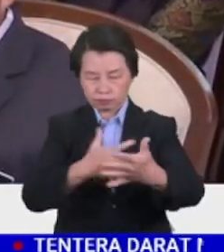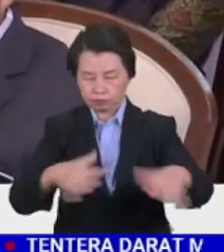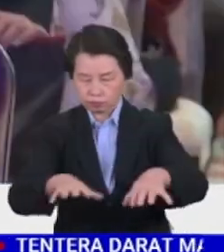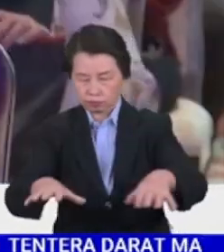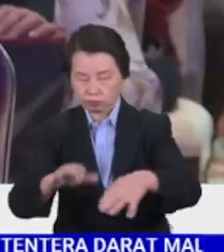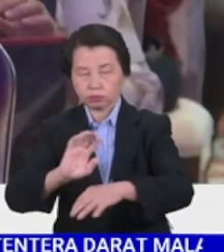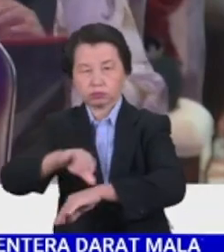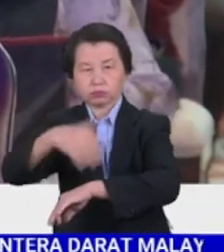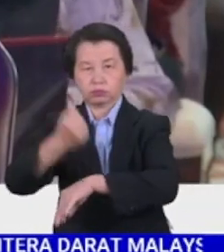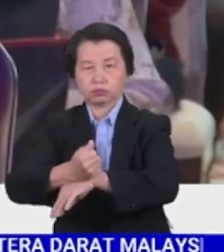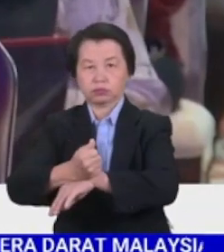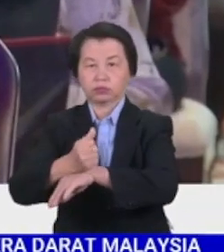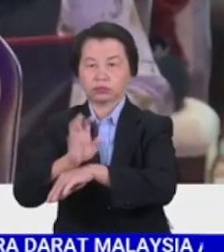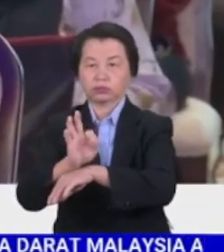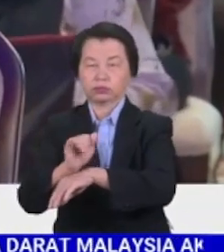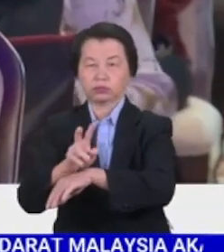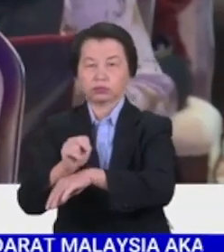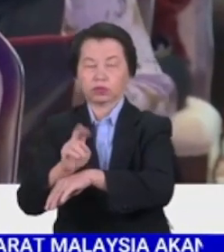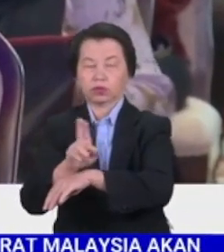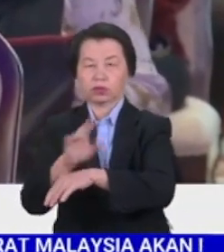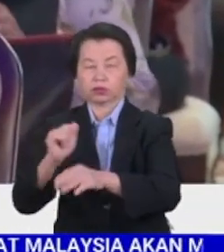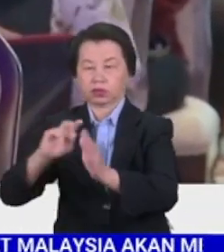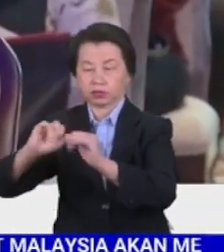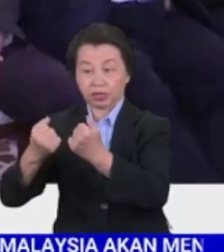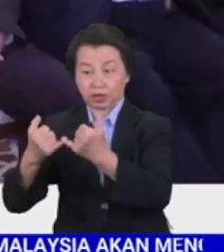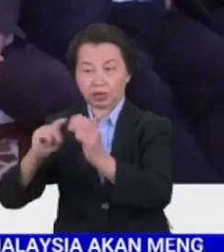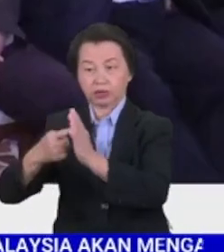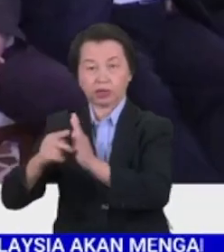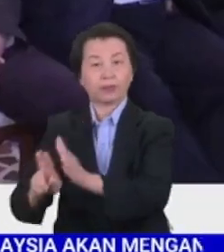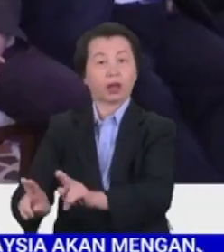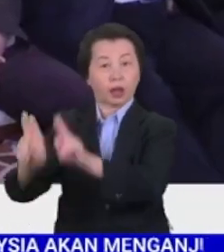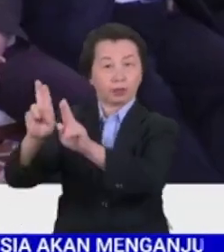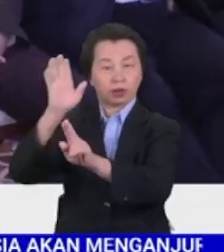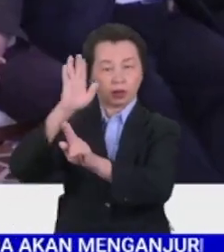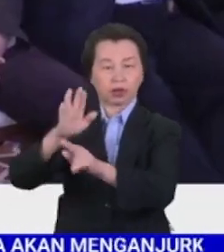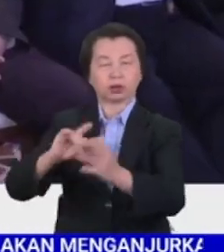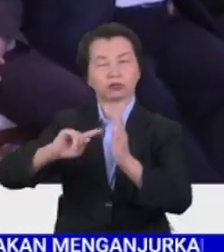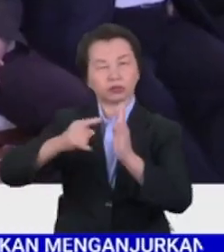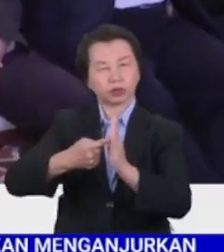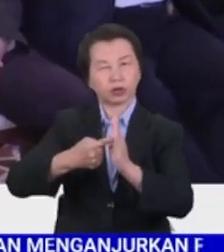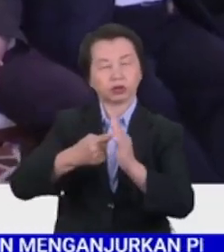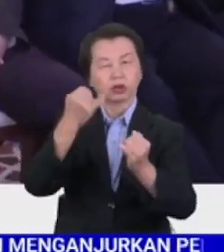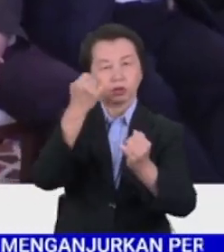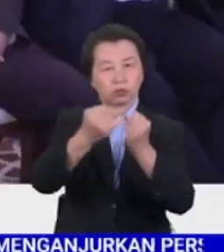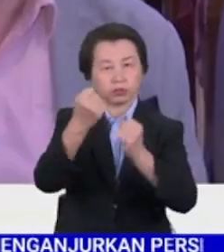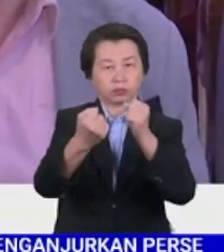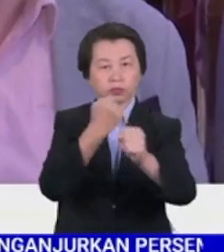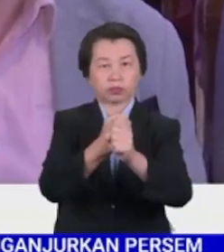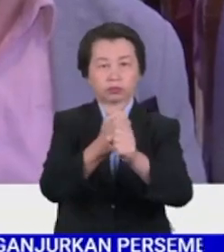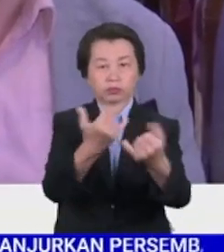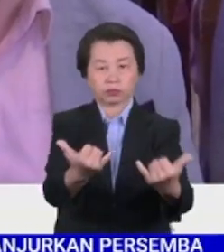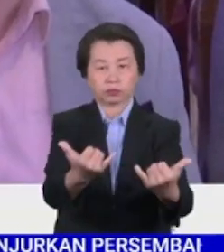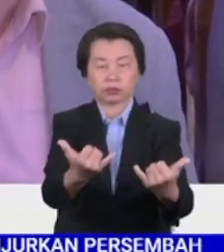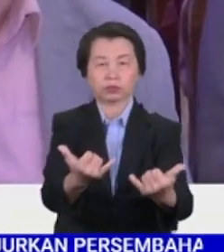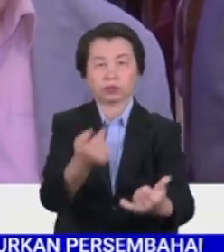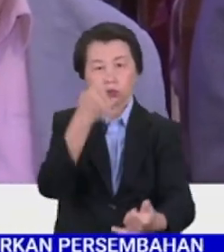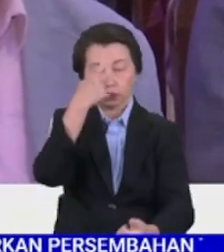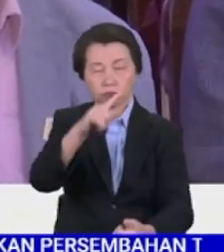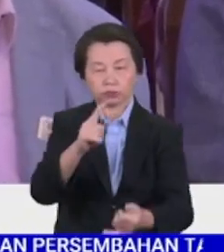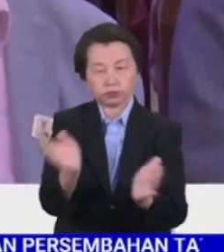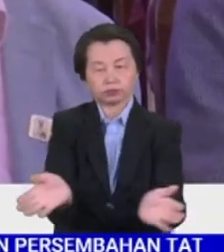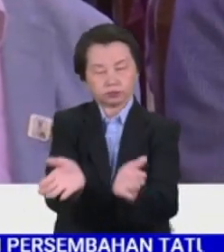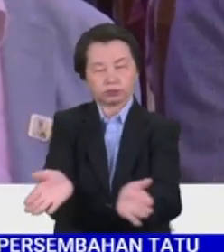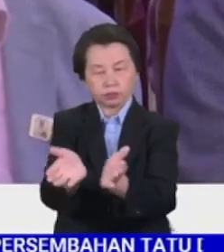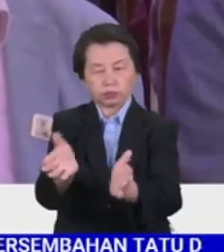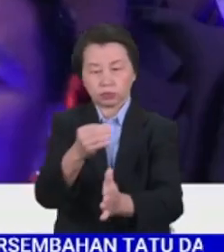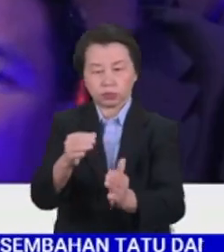penubuhan syarikat spin-off dan syarikat start-up yang dijangka dilancarkan selewat-lewatnya hujung tahun ini. Ia bagi